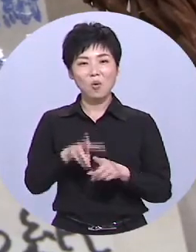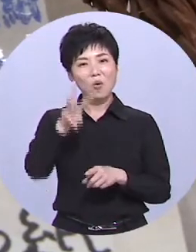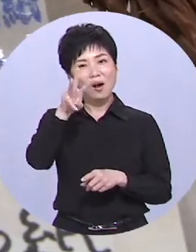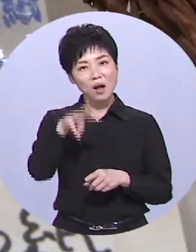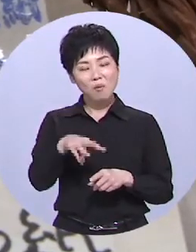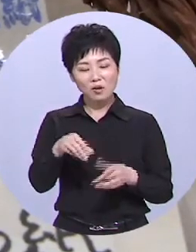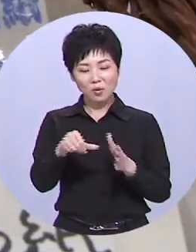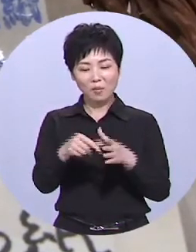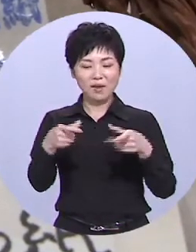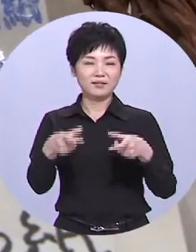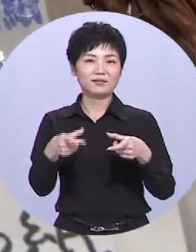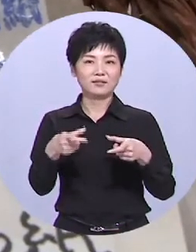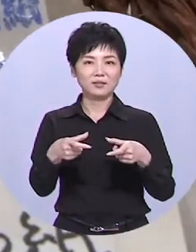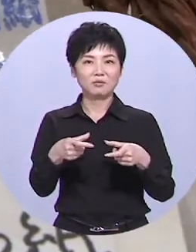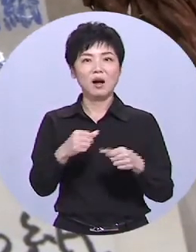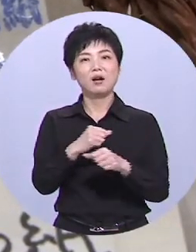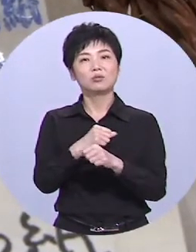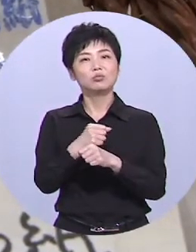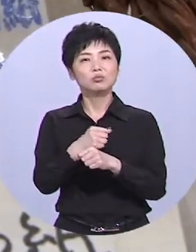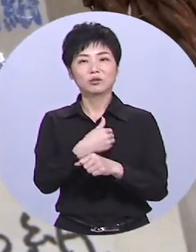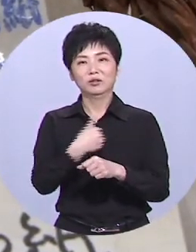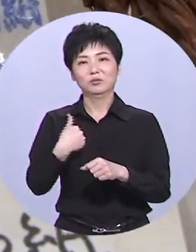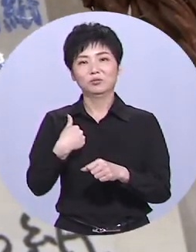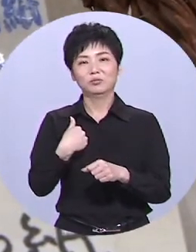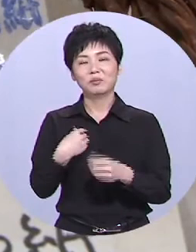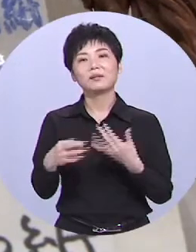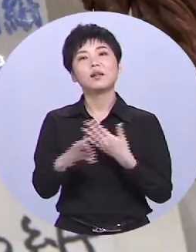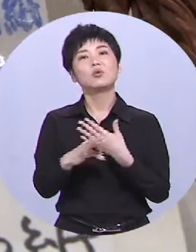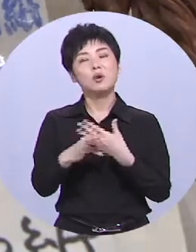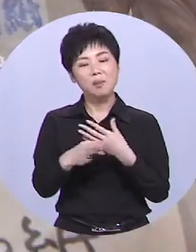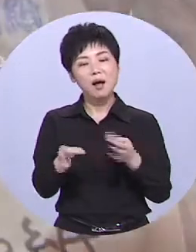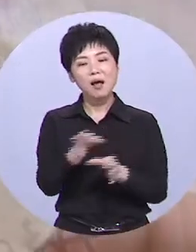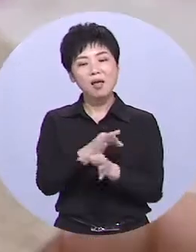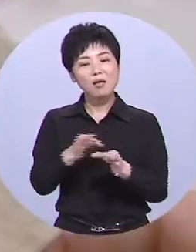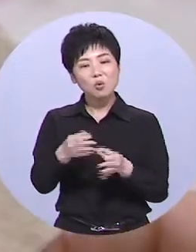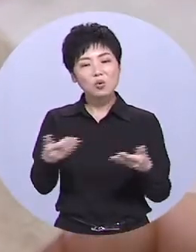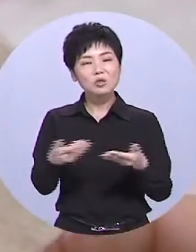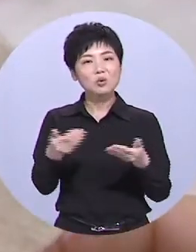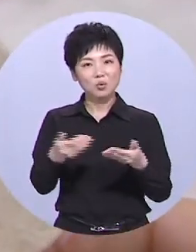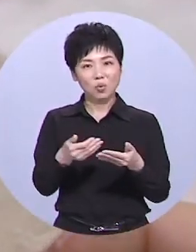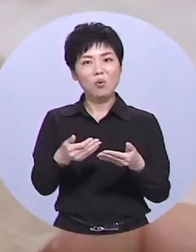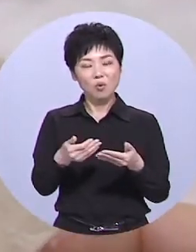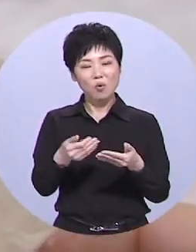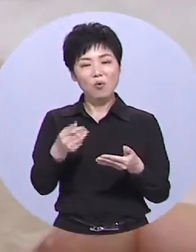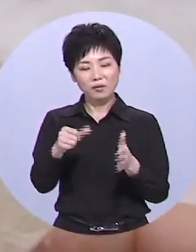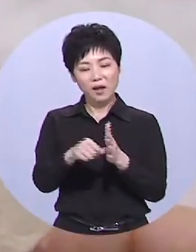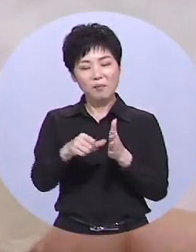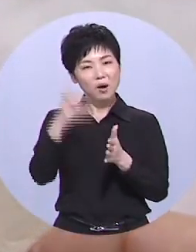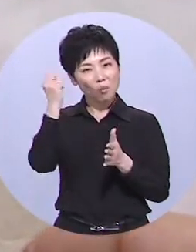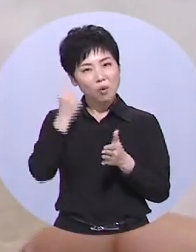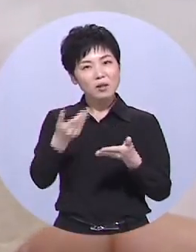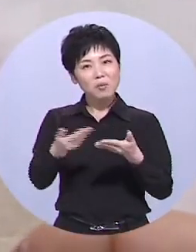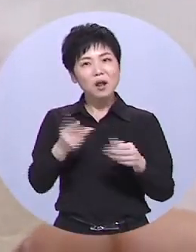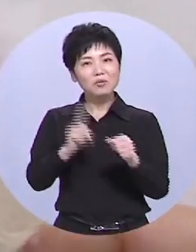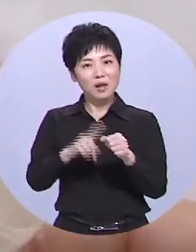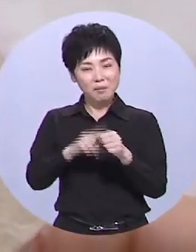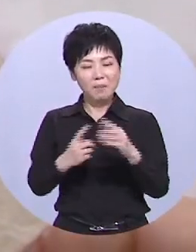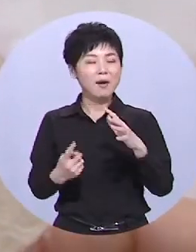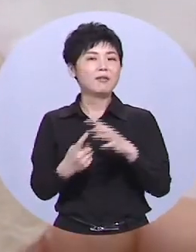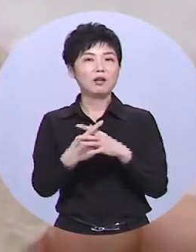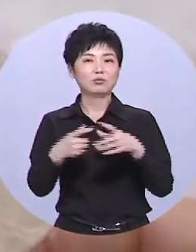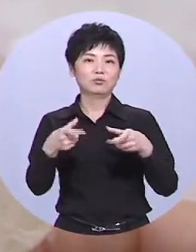の名刺はこだわりのある人や営業のお仕事など名前を覚えてもらうために使うという人もいます